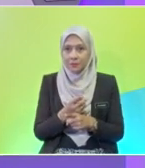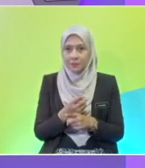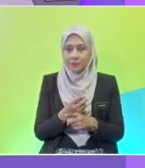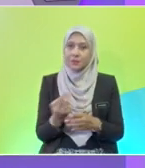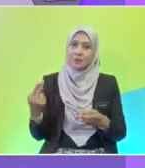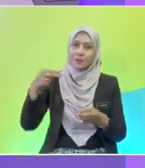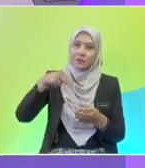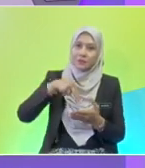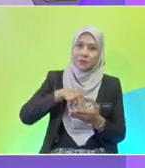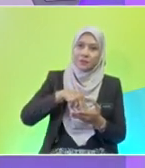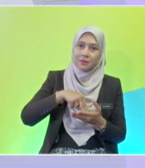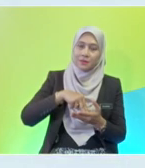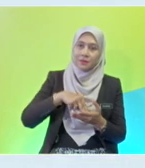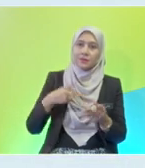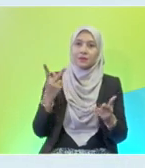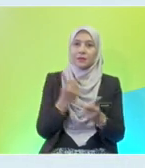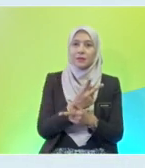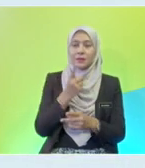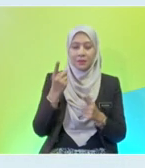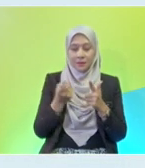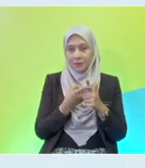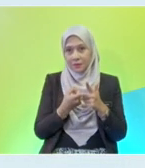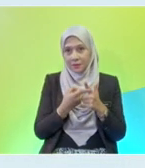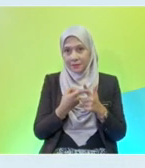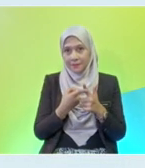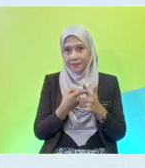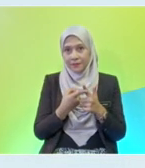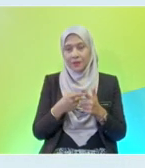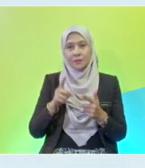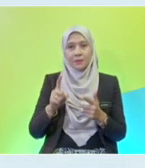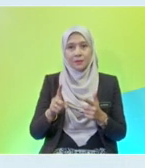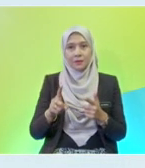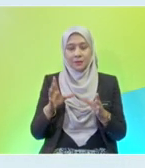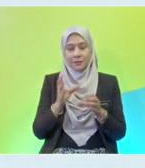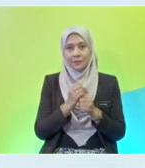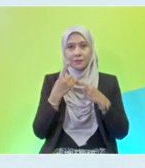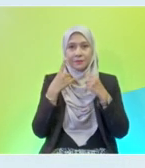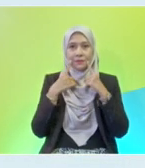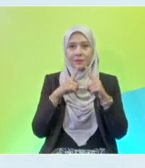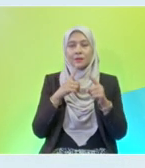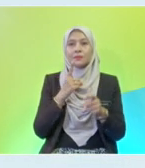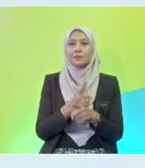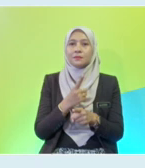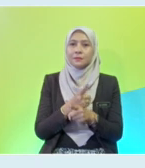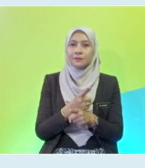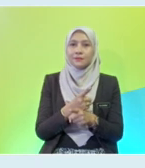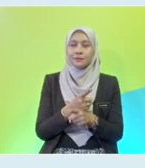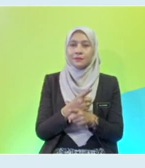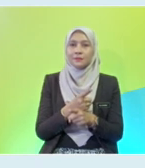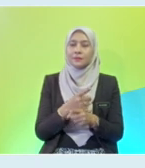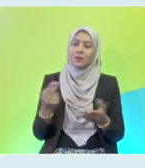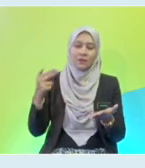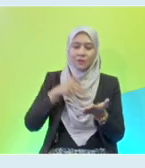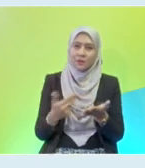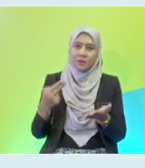maka kita sudah pasti kita akan mendapat jawaban yang sudah tak ada di dekat situ jadi Pulanglah sebanyak